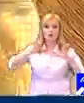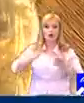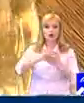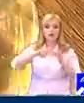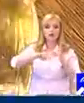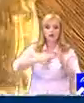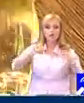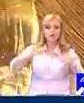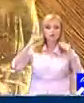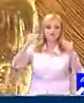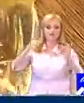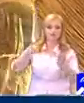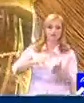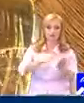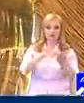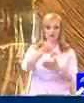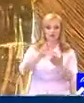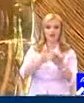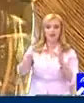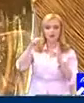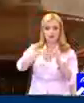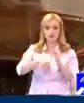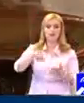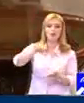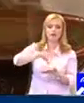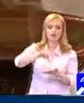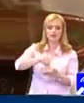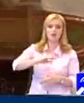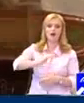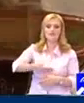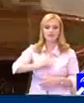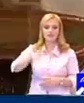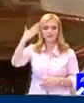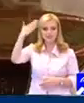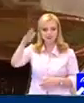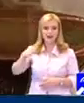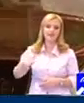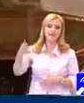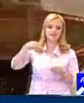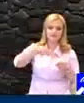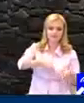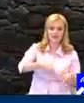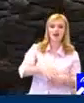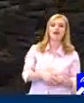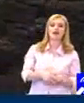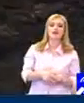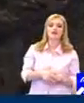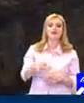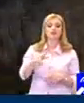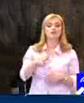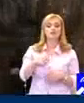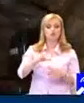drept scop promovarea turismului vinicol, inclusiv cu participarea companiilor autohtone din sectorul vitivinicol și sectorul